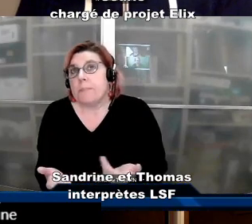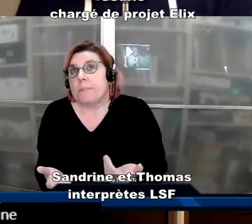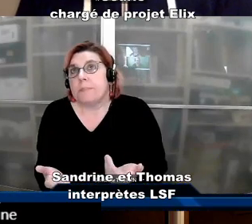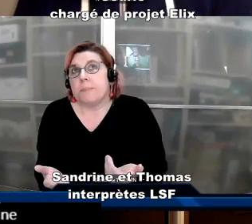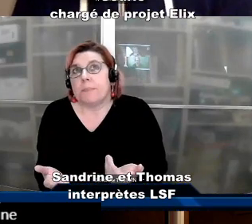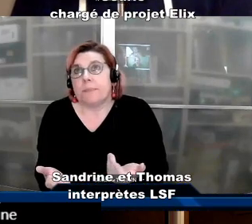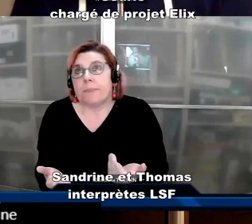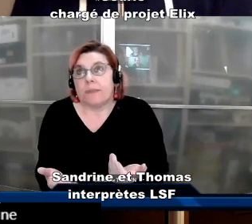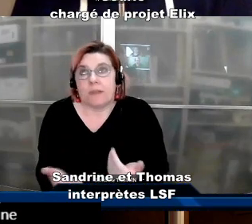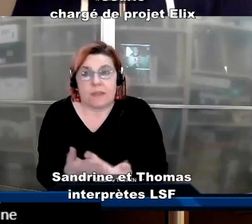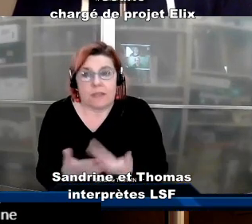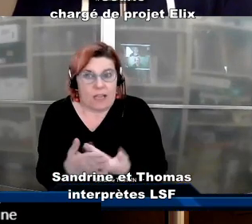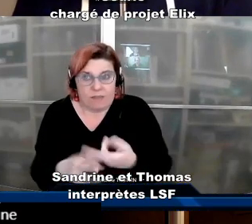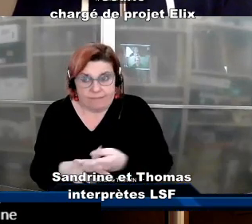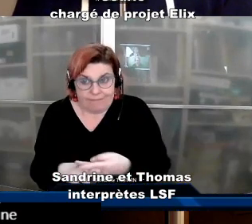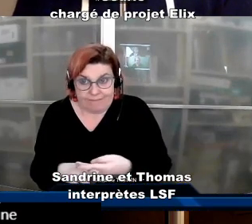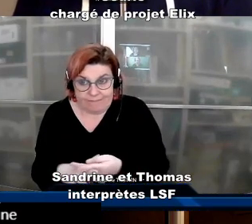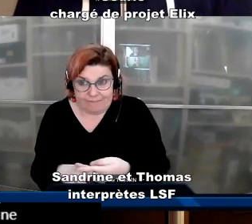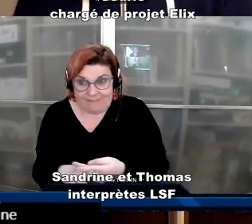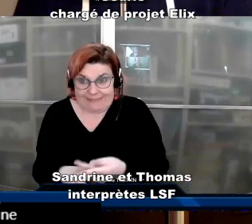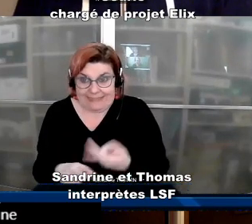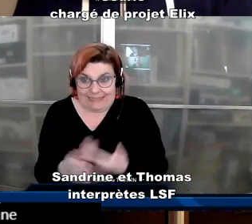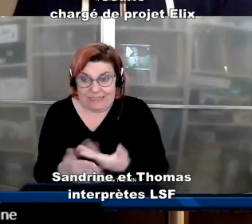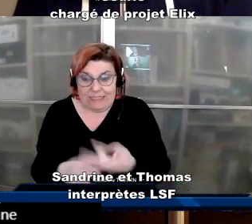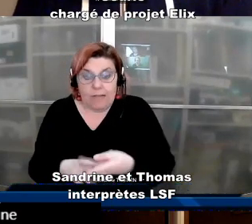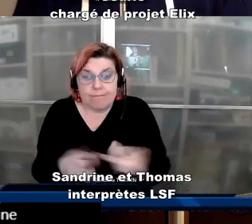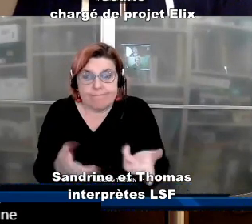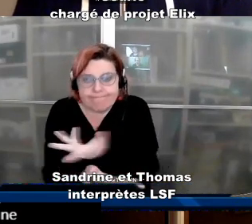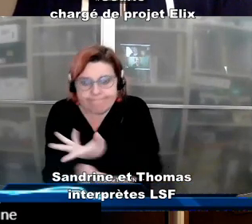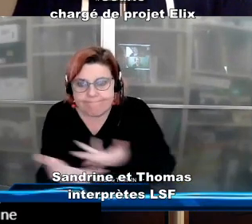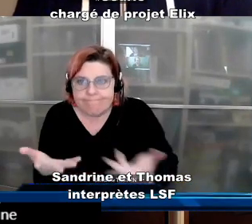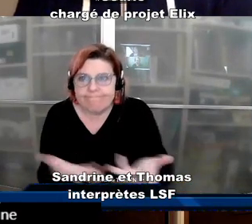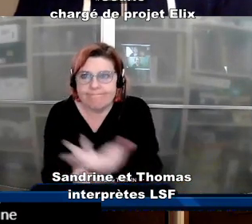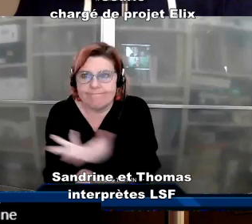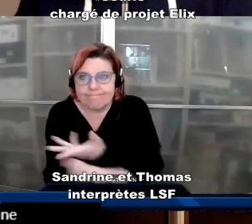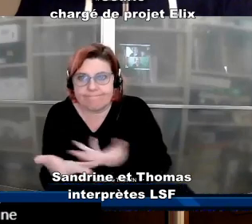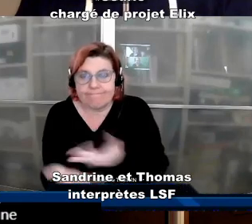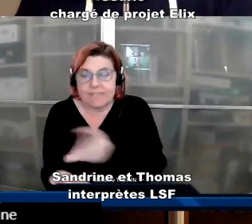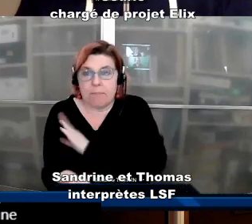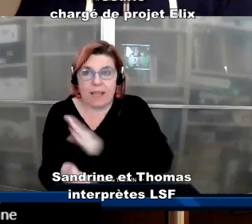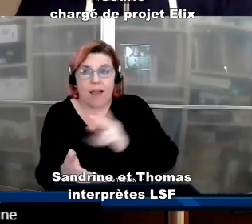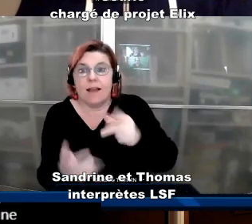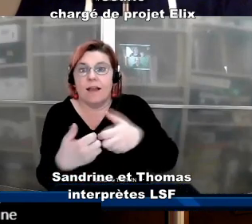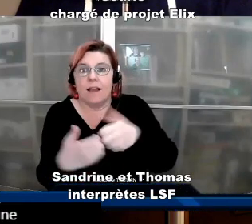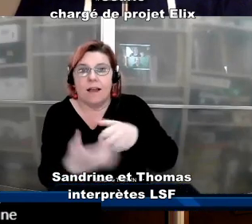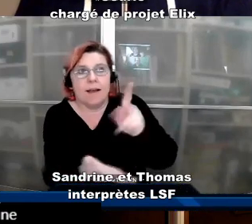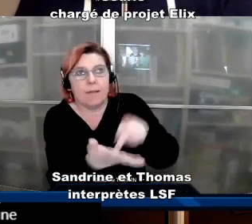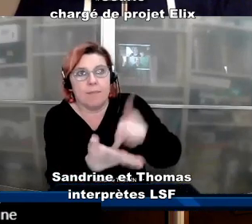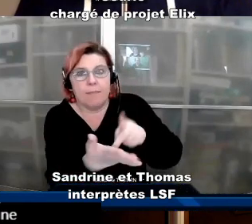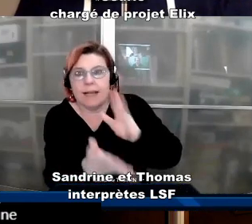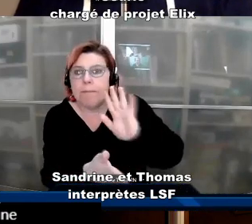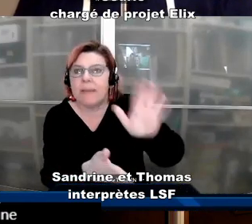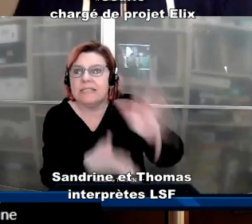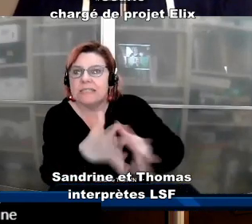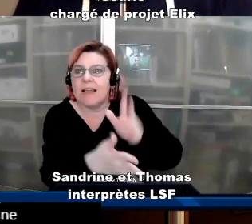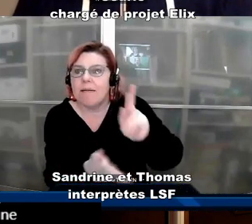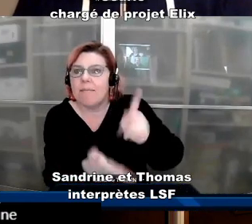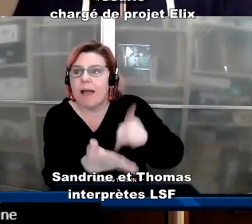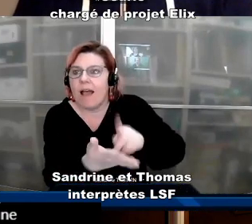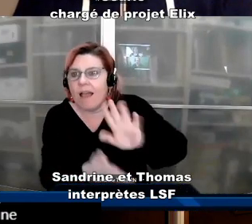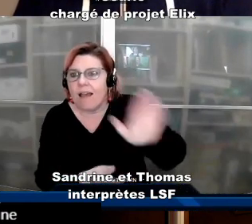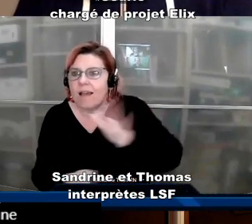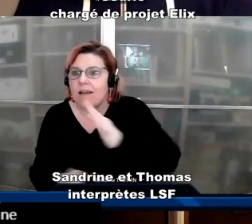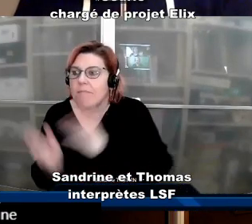un outil d'échange parce que voilà, les signes de Paris ne vont pas forcément être les signes de Marseille. Donc, qui va pouvoir